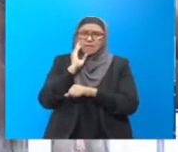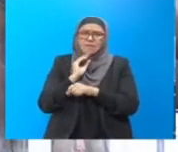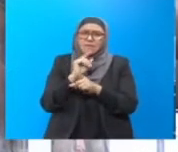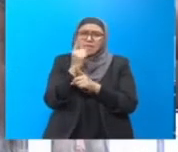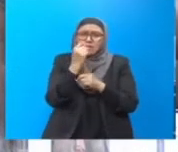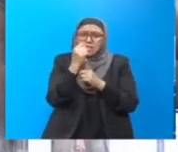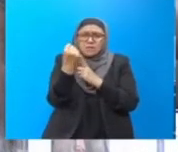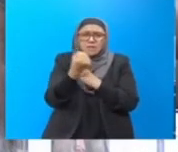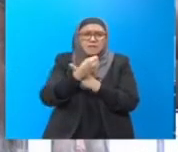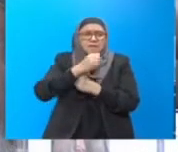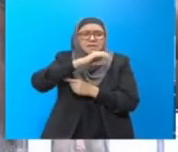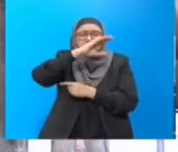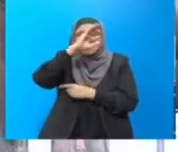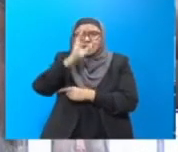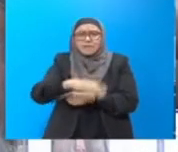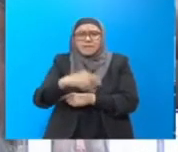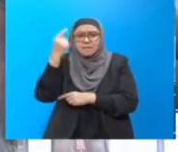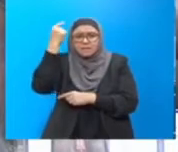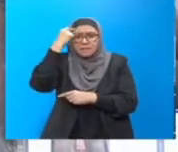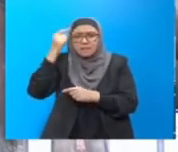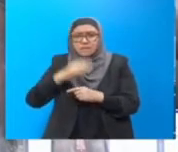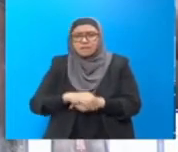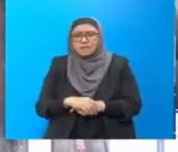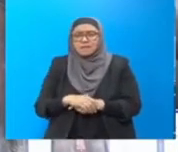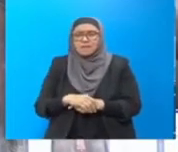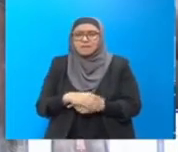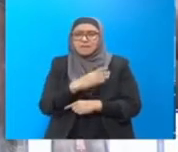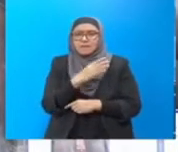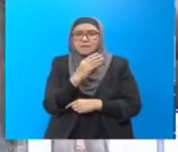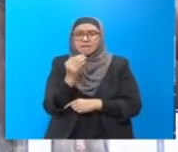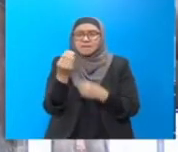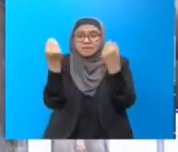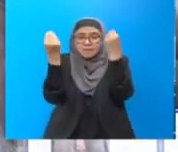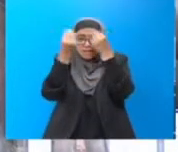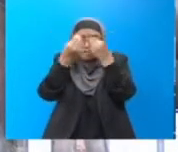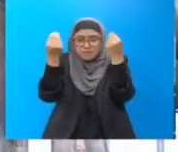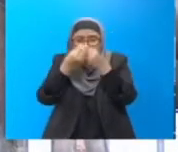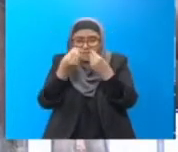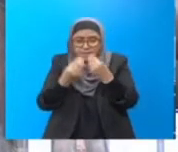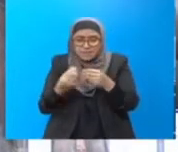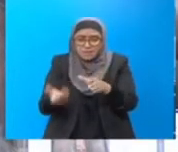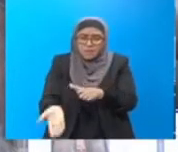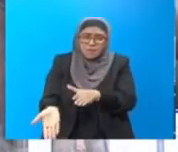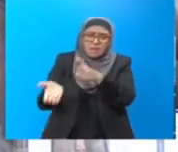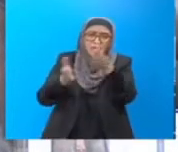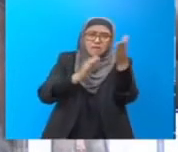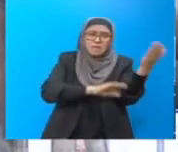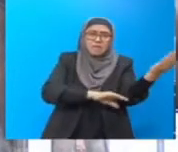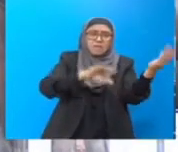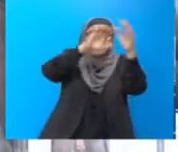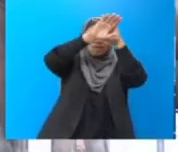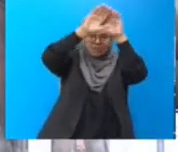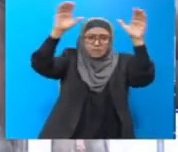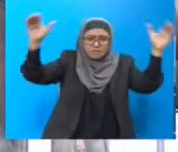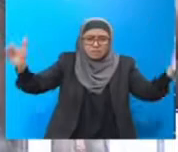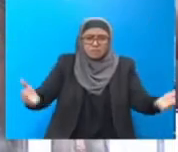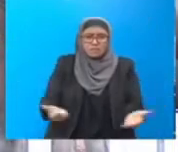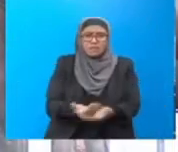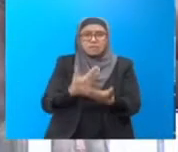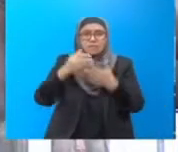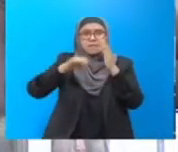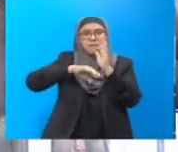suasana yang tidak pernah kita duga dimana jumlah kematian di seluruh dunia sekarang ini sudah melebihi satu penginapan